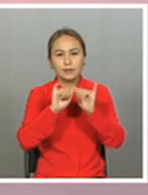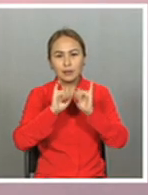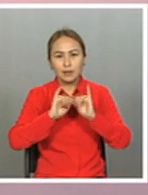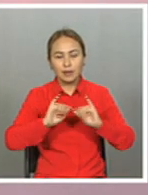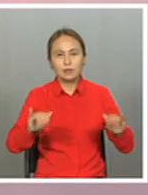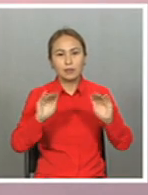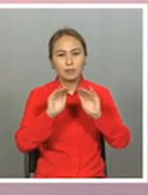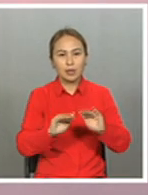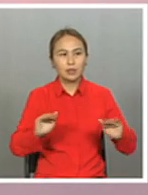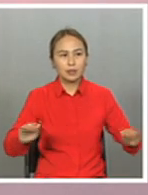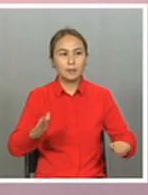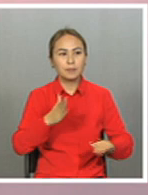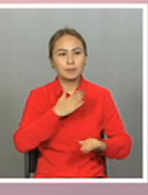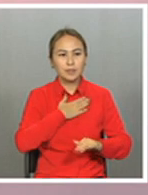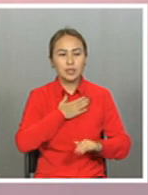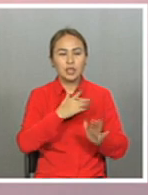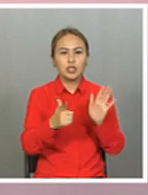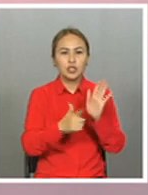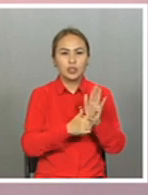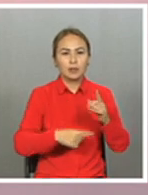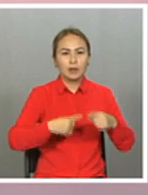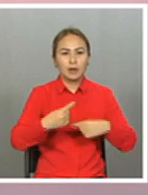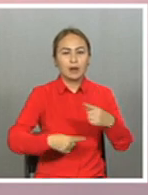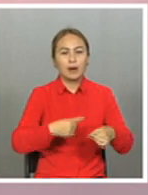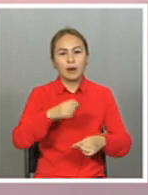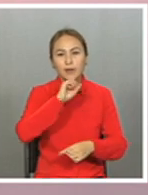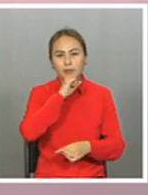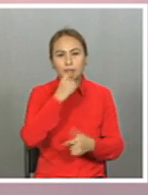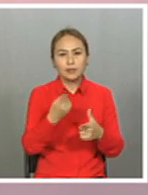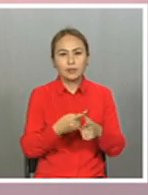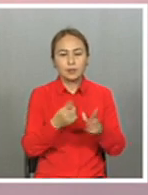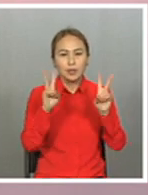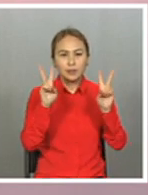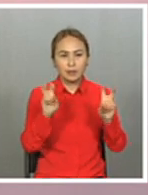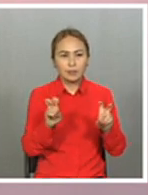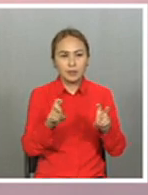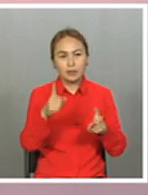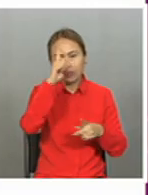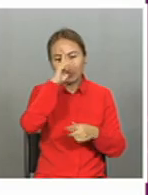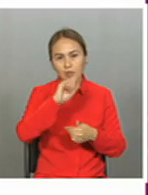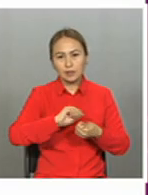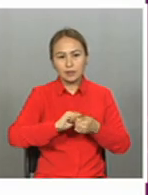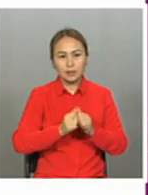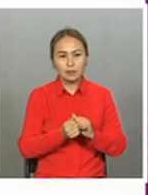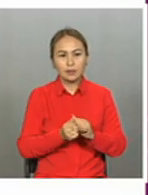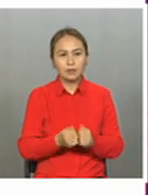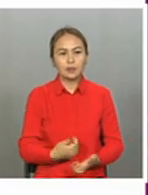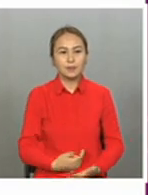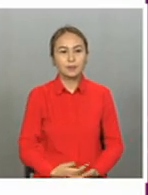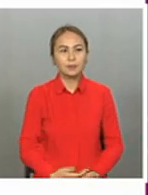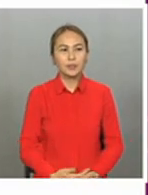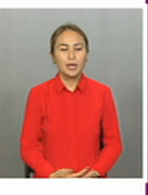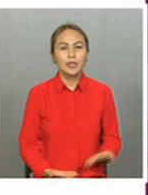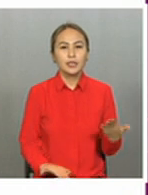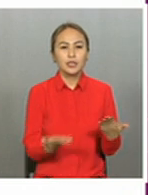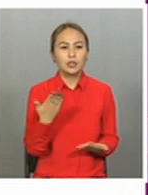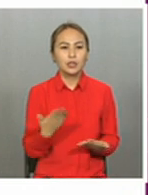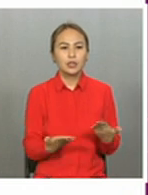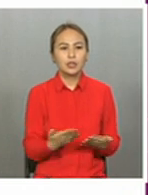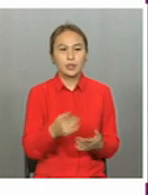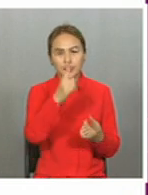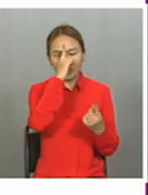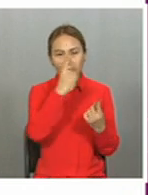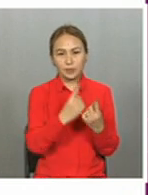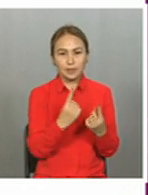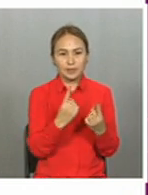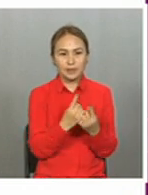ұрпақты біз жеті ата деп атаймыз. Естеріңе сақтаңдар. Ендеше